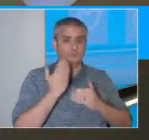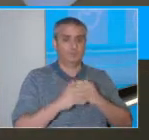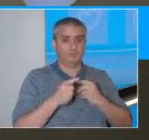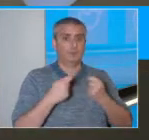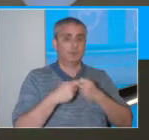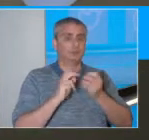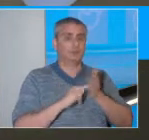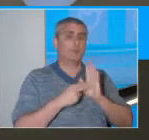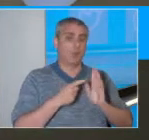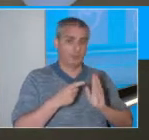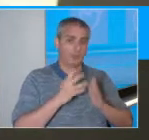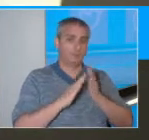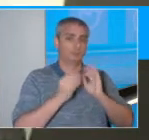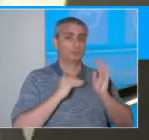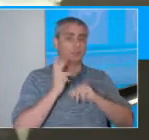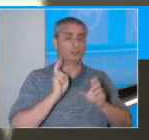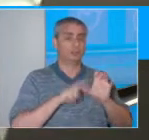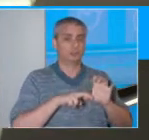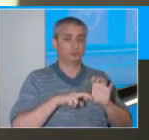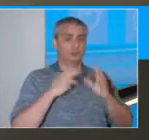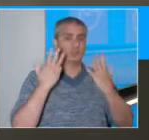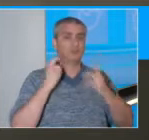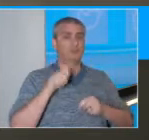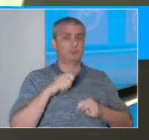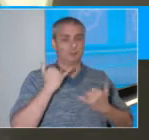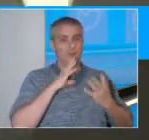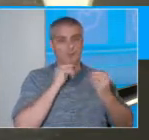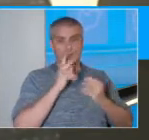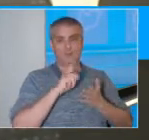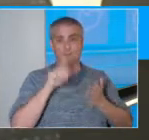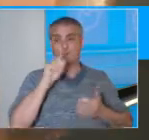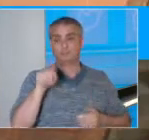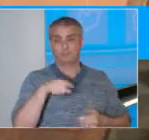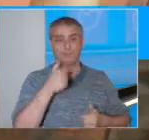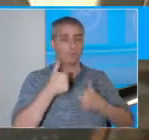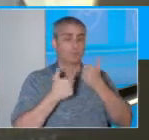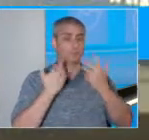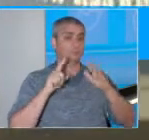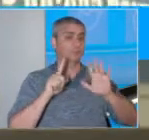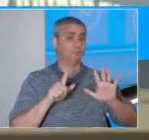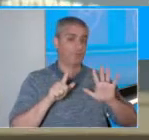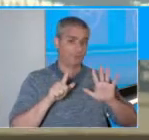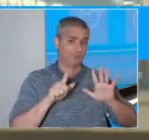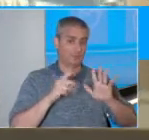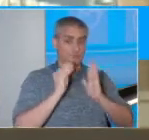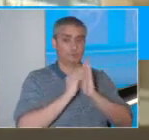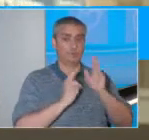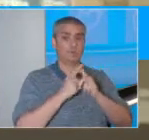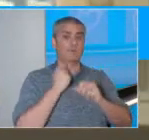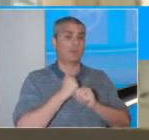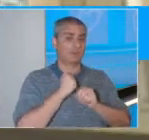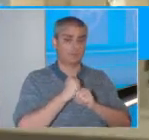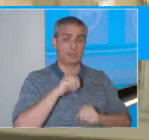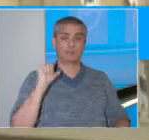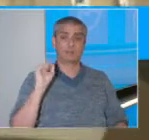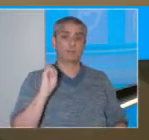דבר זה פוליטיקה. בית המשפט העליון בהשתתפות 9 שופטים דן הבוקר בפסילתה של מועמדת מספר 7 ברשימת מפלגת העבודה,